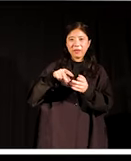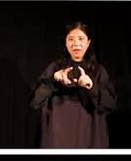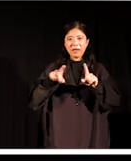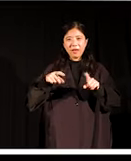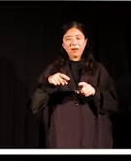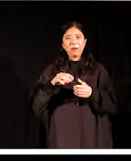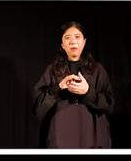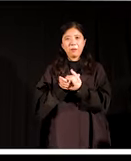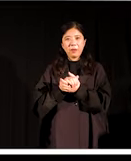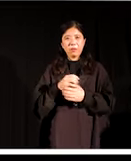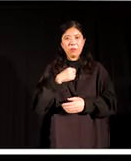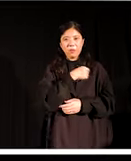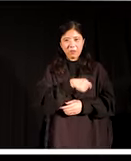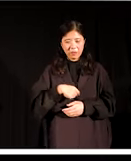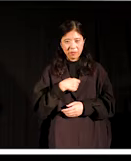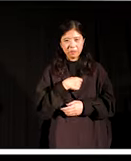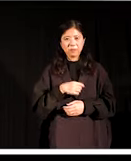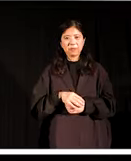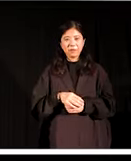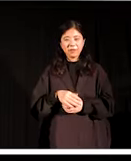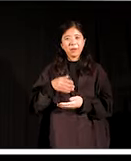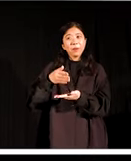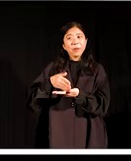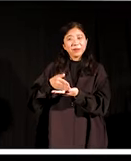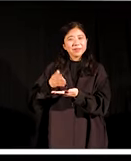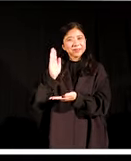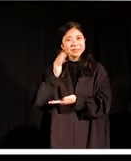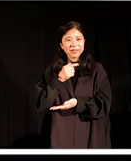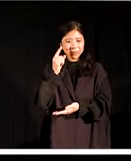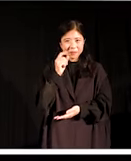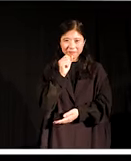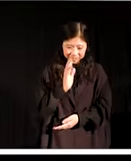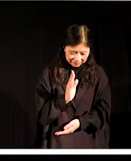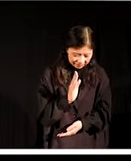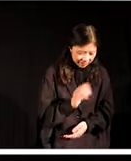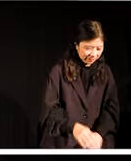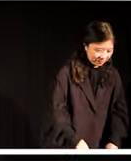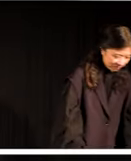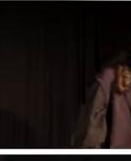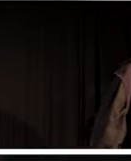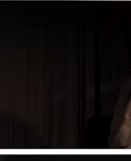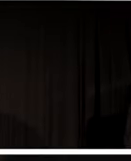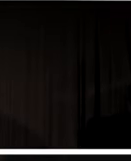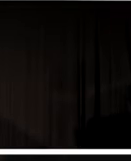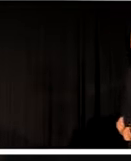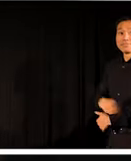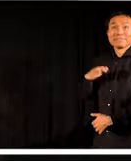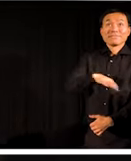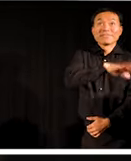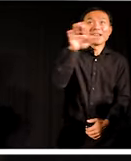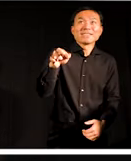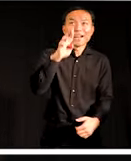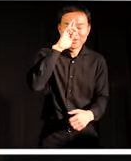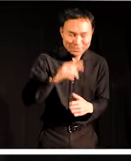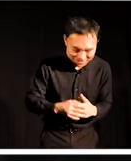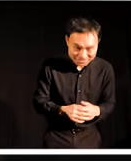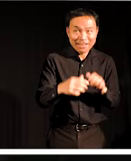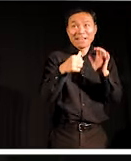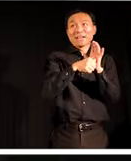心と題してそうですねお話伺いたいと思いますお願いしますはいえ皆さんこんにちはあのアルベルト